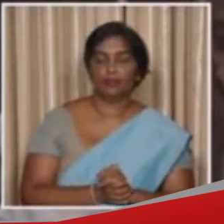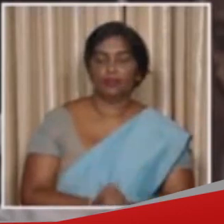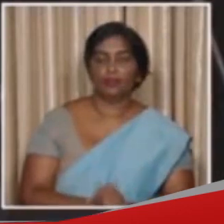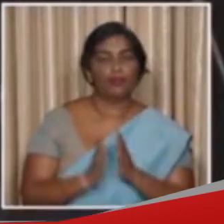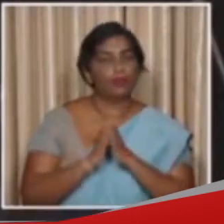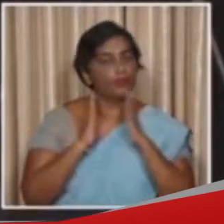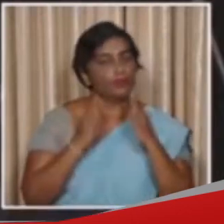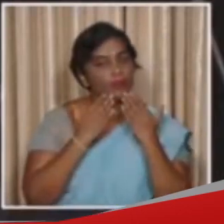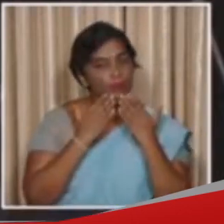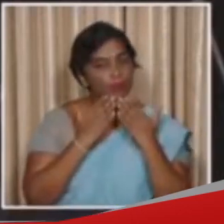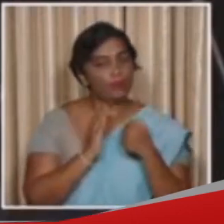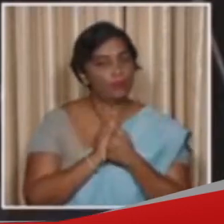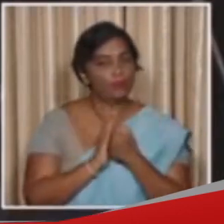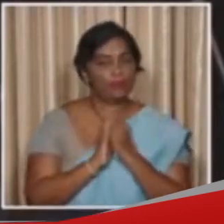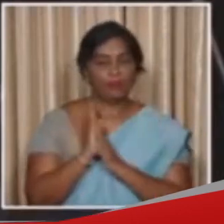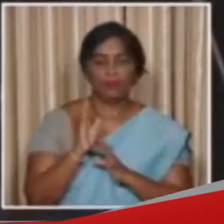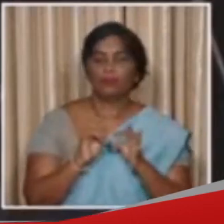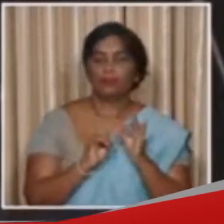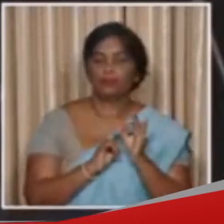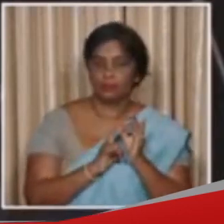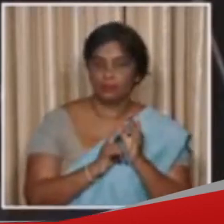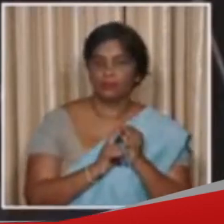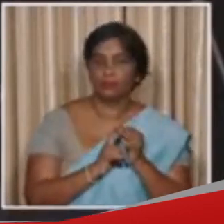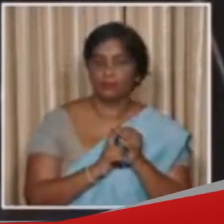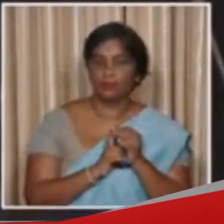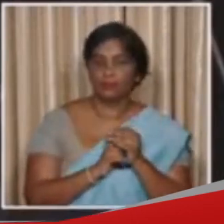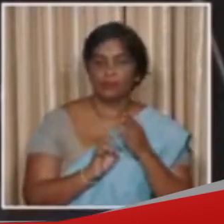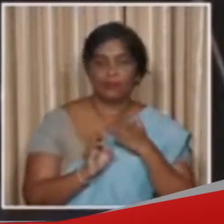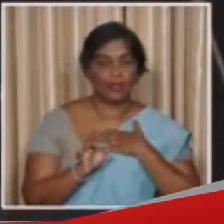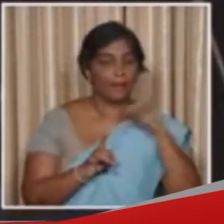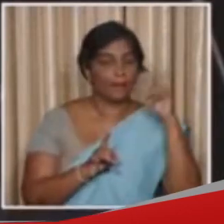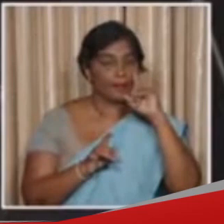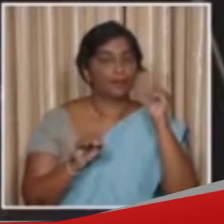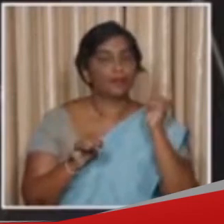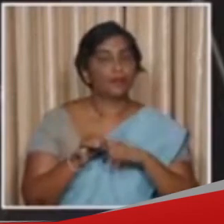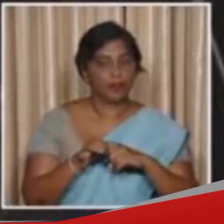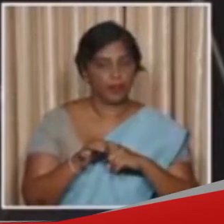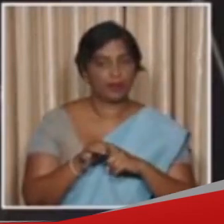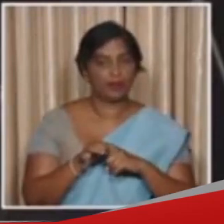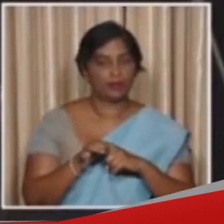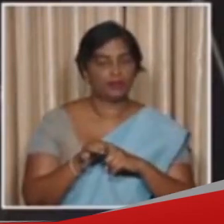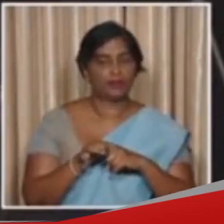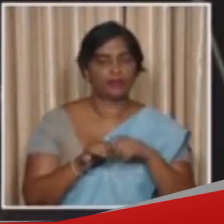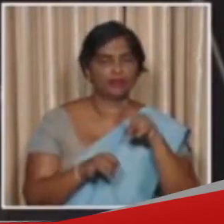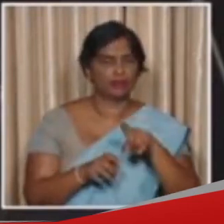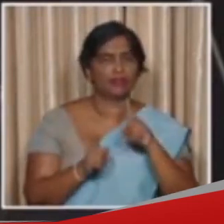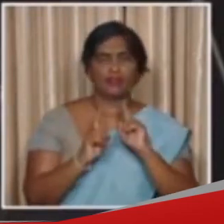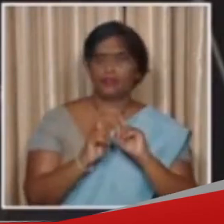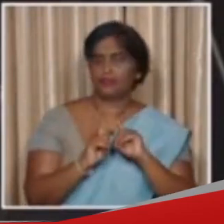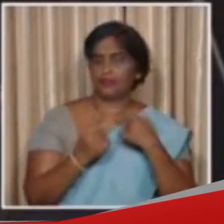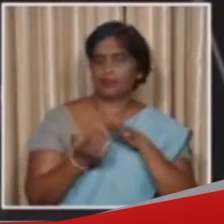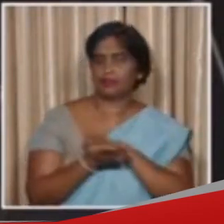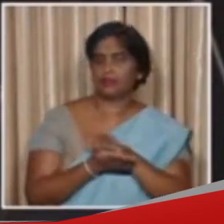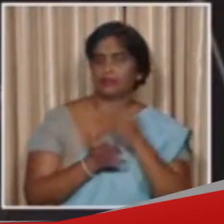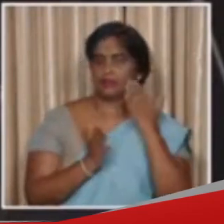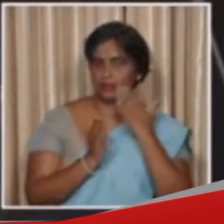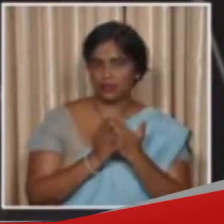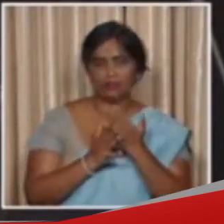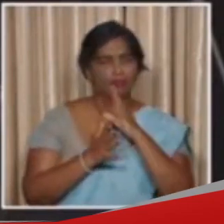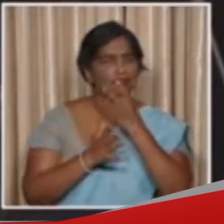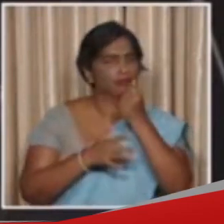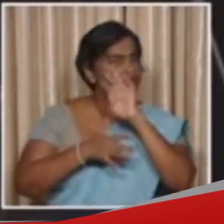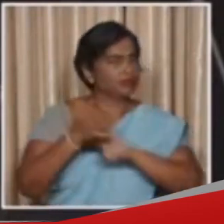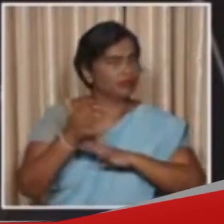බොහොම ස්තුතියි ගරු මන්ත්‍රීතුමා මේ මට මගේ පළවෙනි අතුරු ප්‍රශ්නේ මෙතන පැහැදිලිවම වෙනසක් තියෙනවා ඇලෝකේට් කරලා